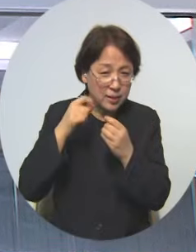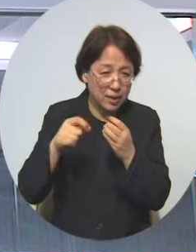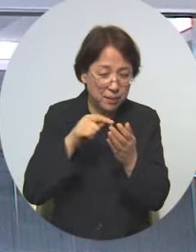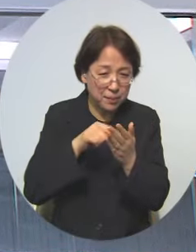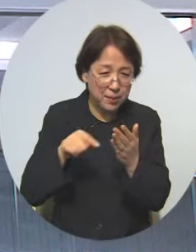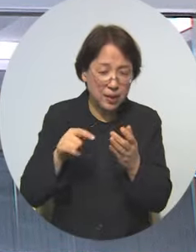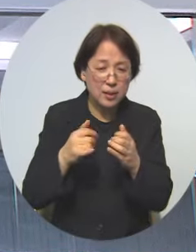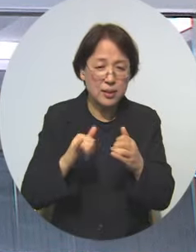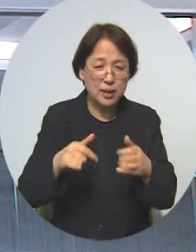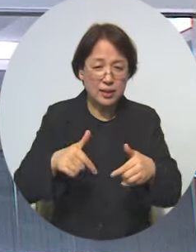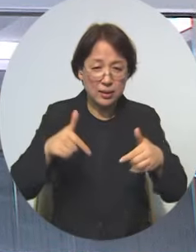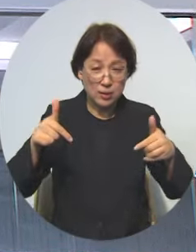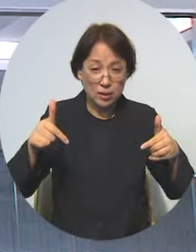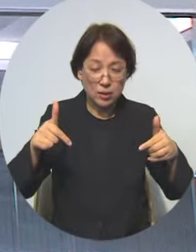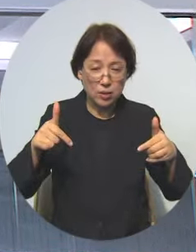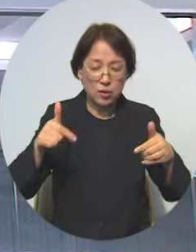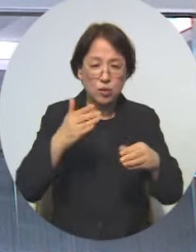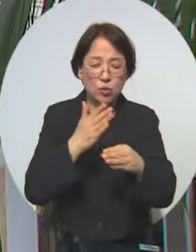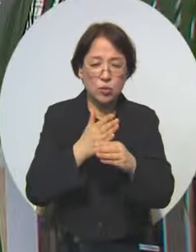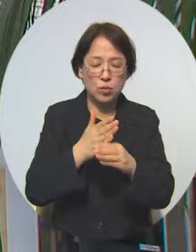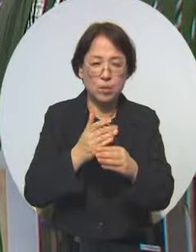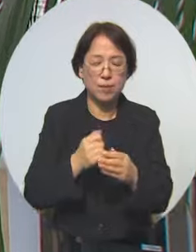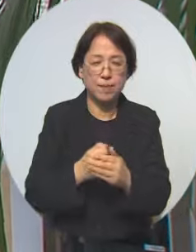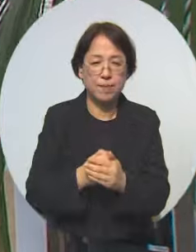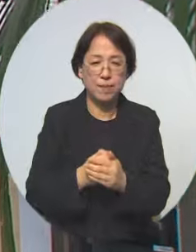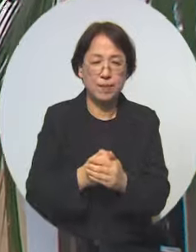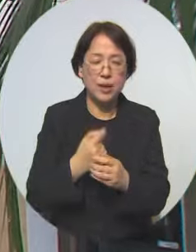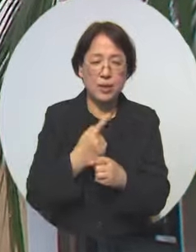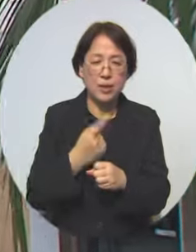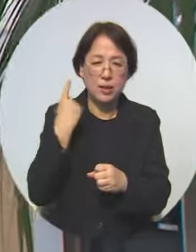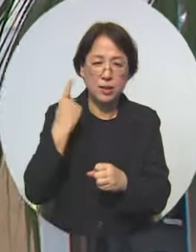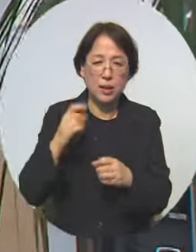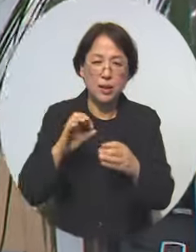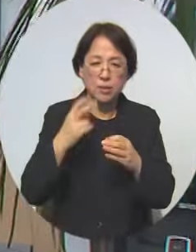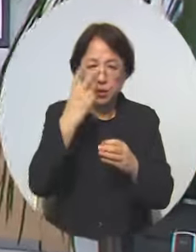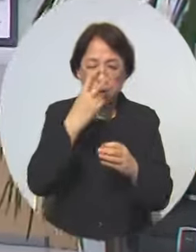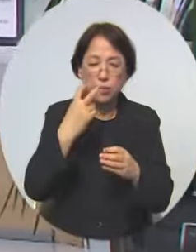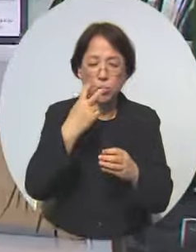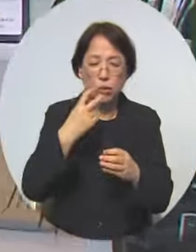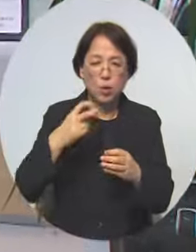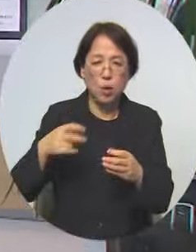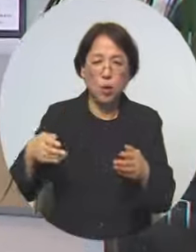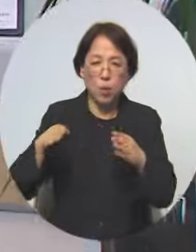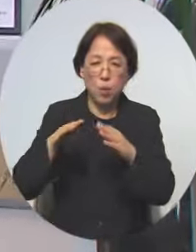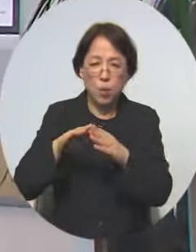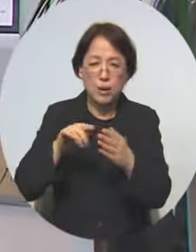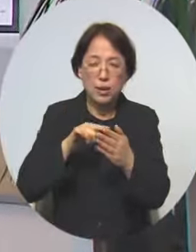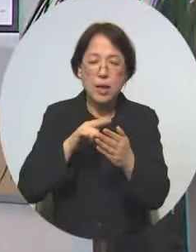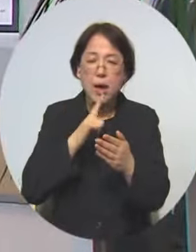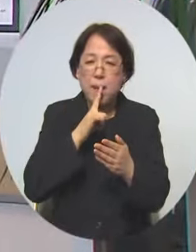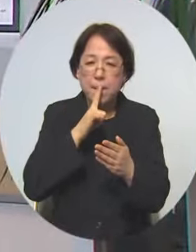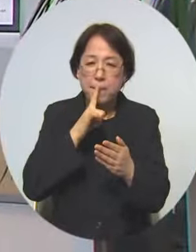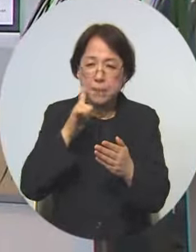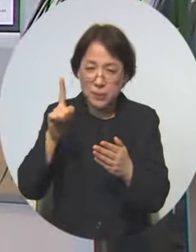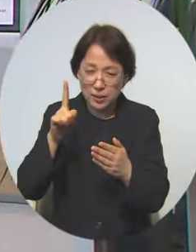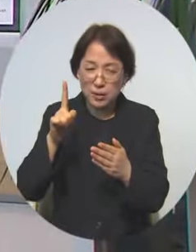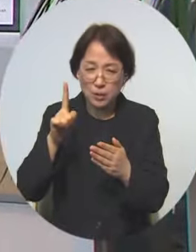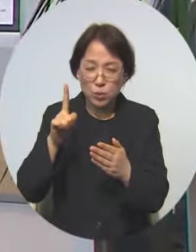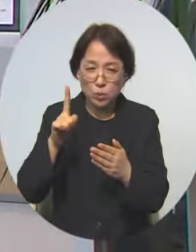피해자가 해마다 늘어난 것으로 나타났습니다. 지난해 금융감독원의 불법 사금융 피해 신고센터에 접수된 피해 건수는